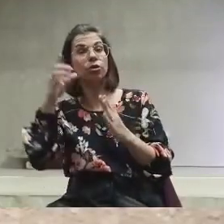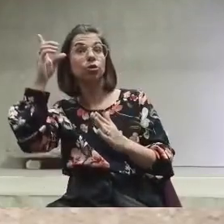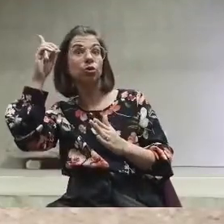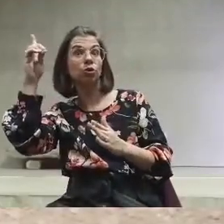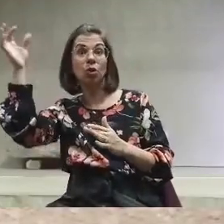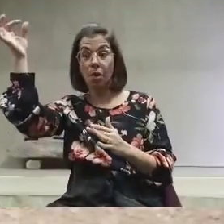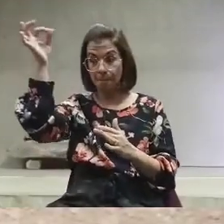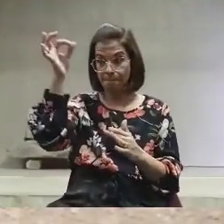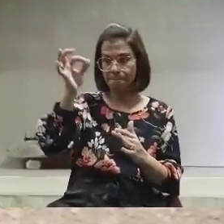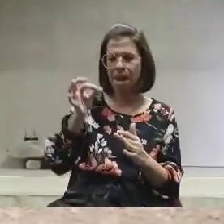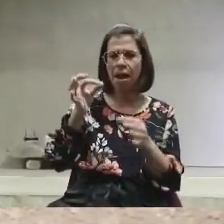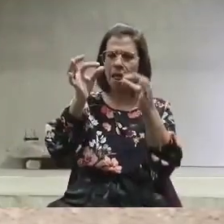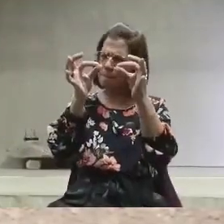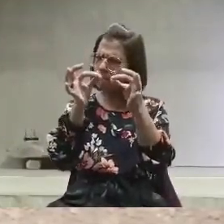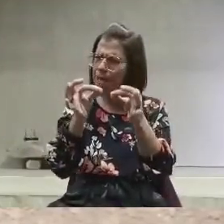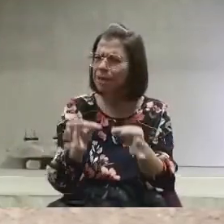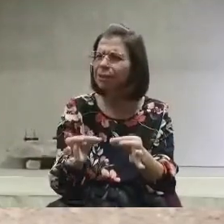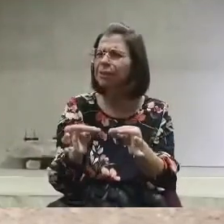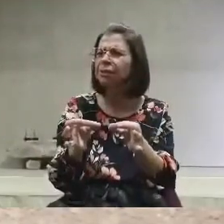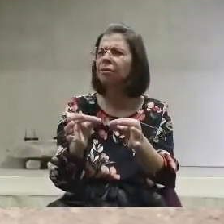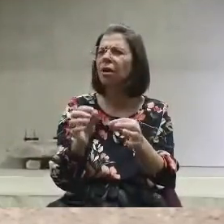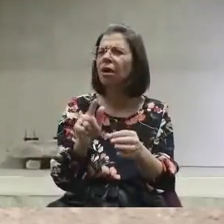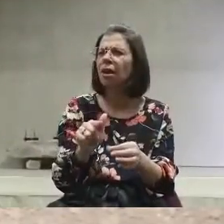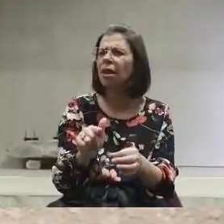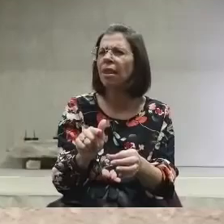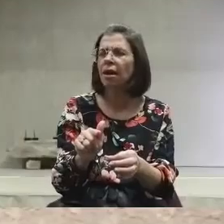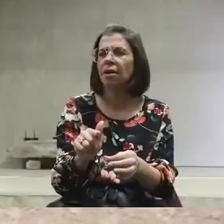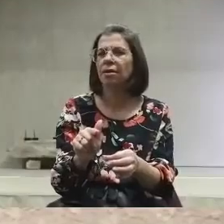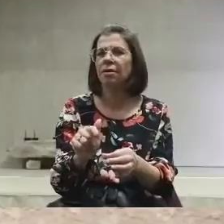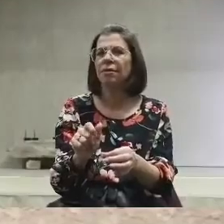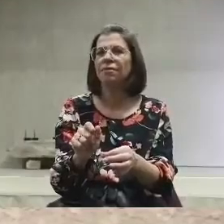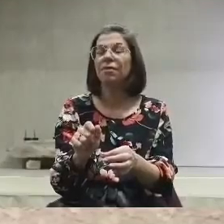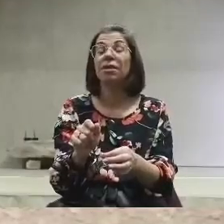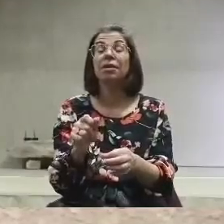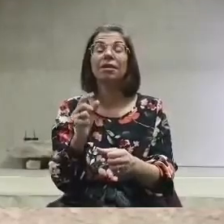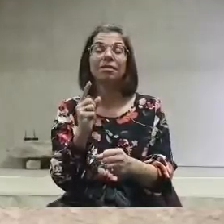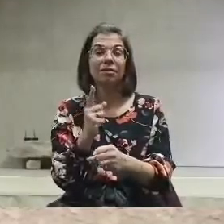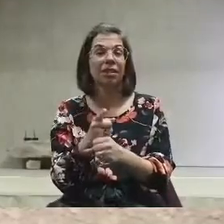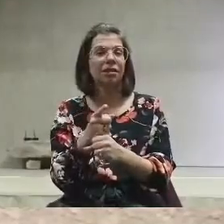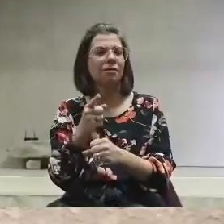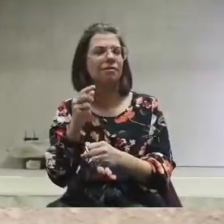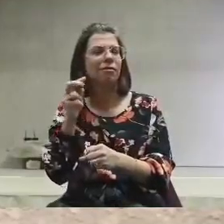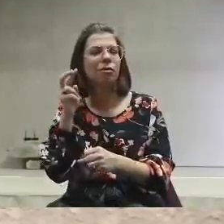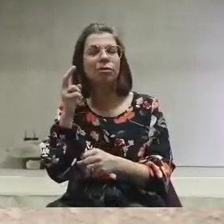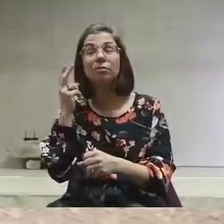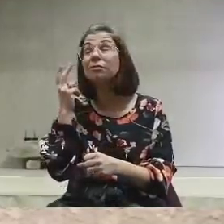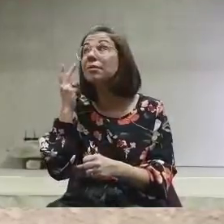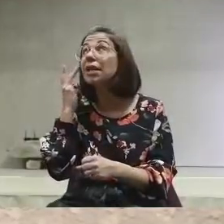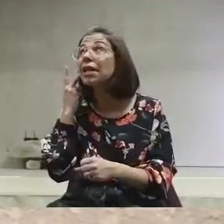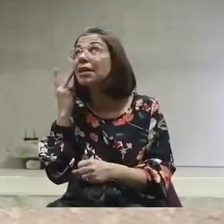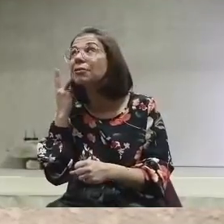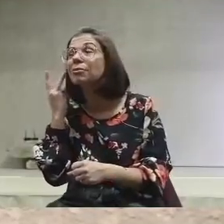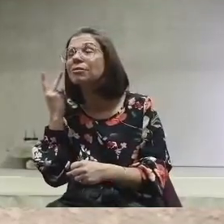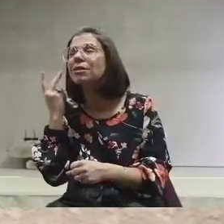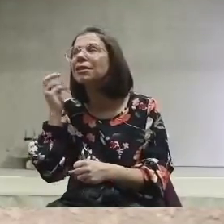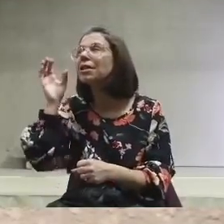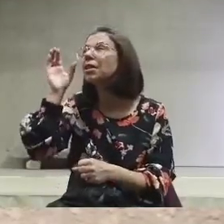l'IRM, ils ont dit signez tout de suite, il faut qu'on l'opère tout de suite. Le pus avait envahi toute la cheville.